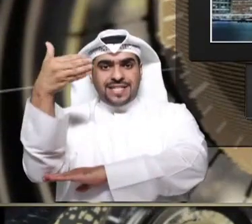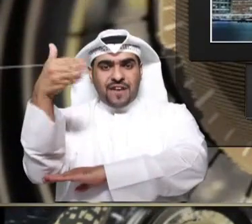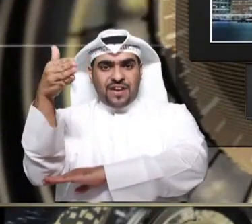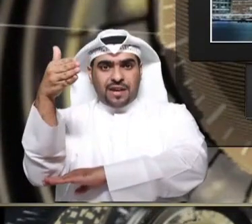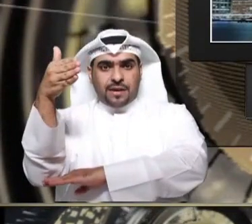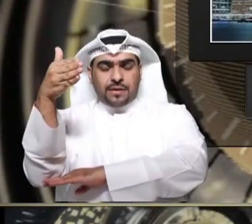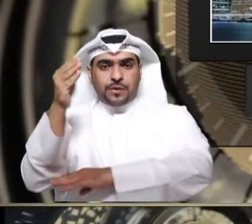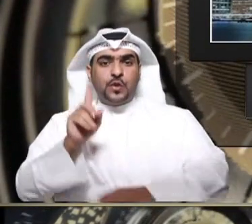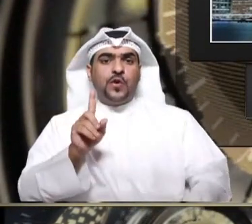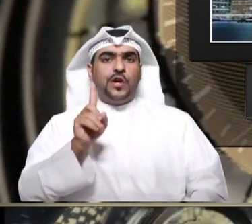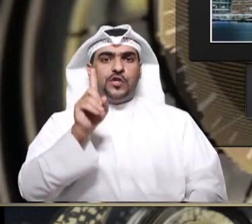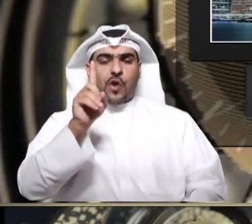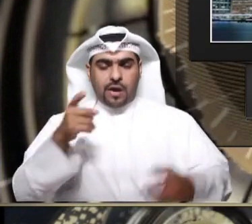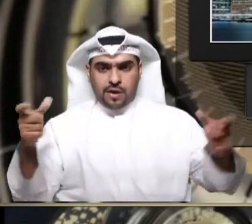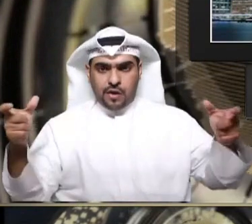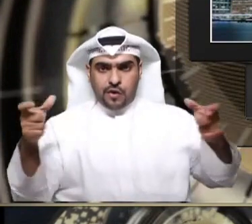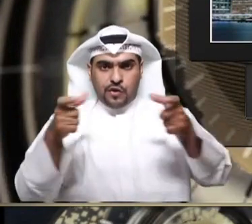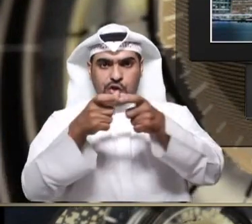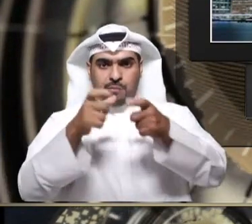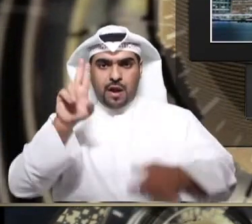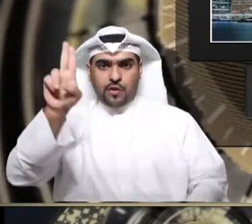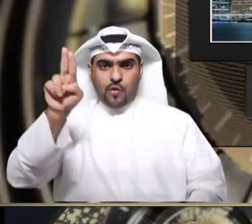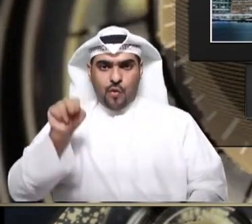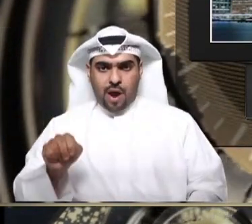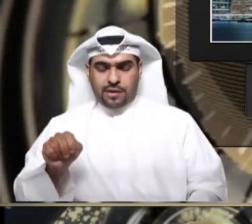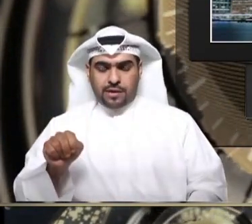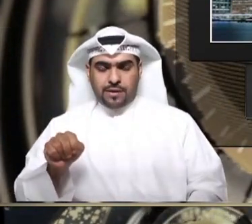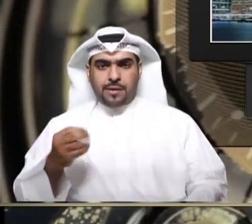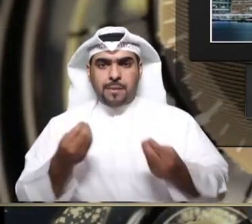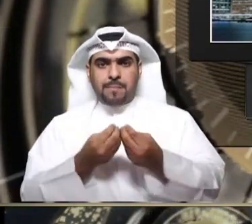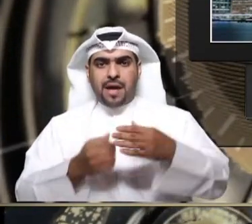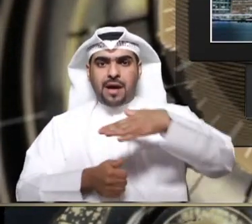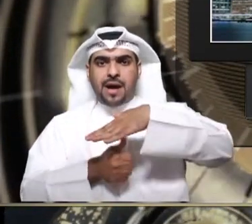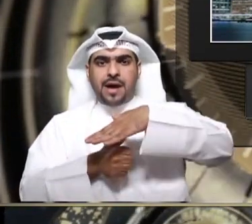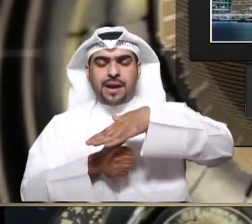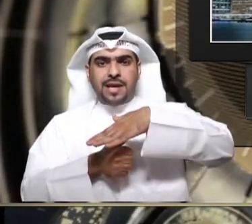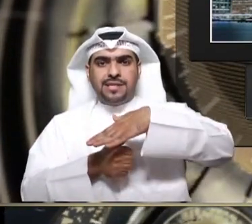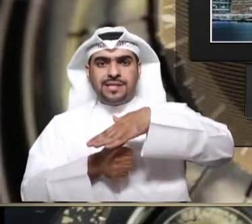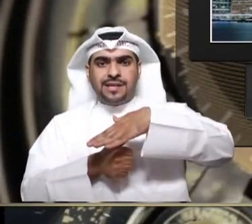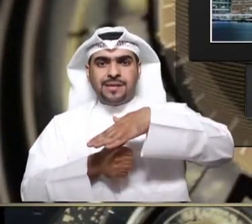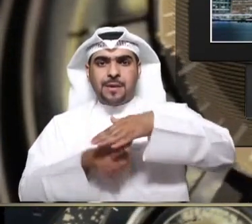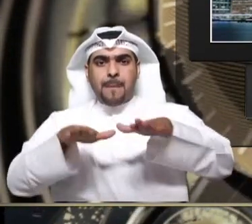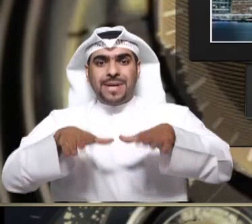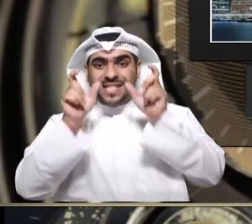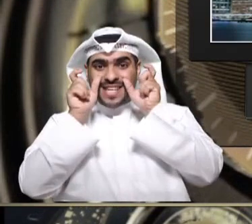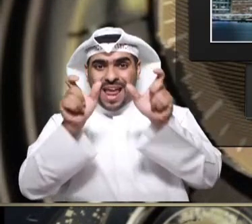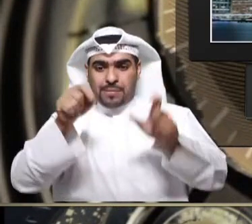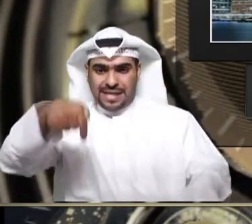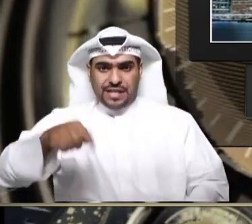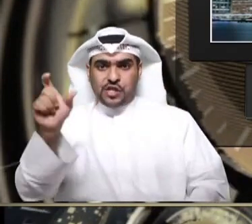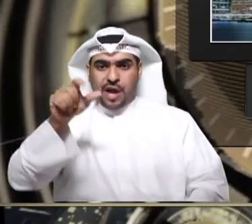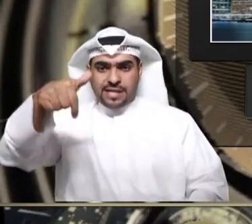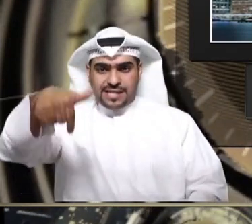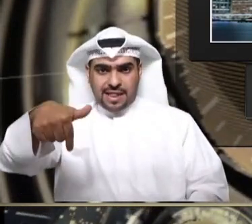الكويت الدائم لدى الأمم المتحدة ورئيس مجلس الأمن الدولي لهذا الشهر بعقد مؤتمر صحفي يوم